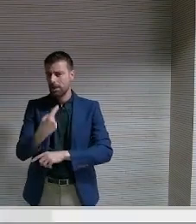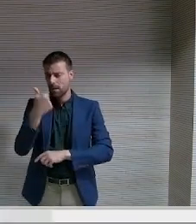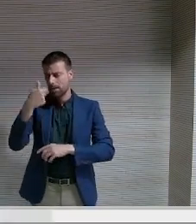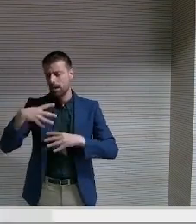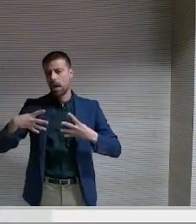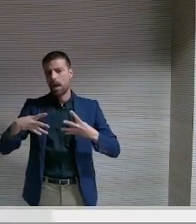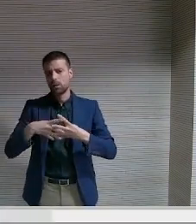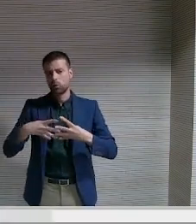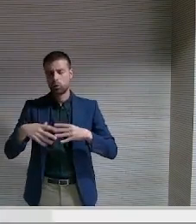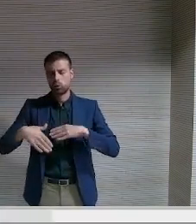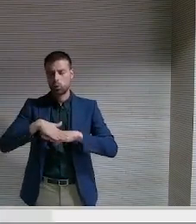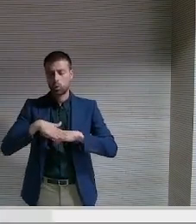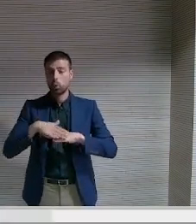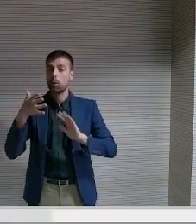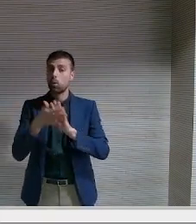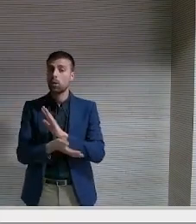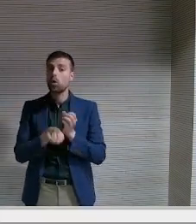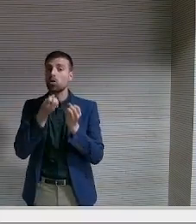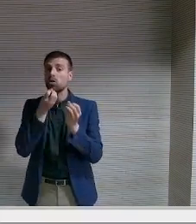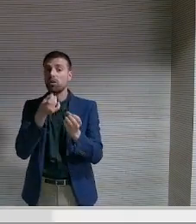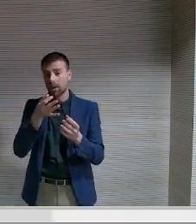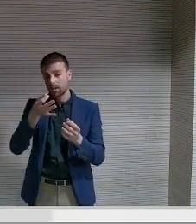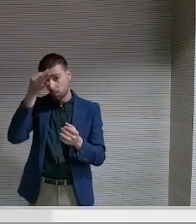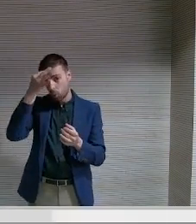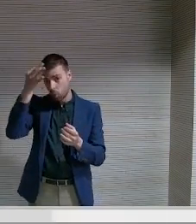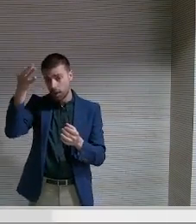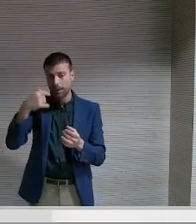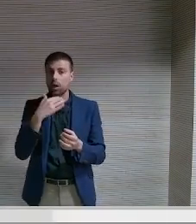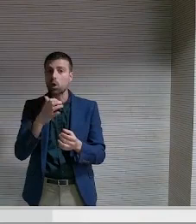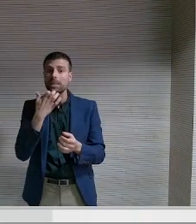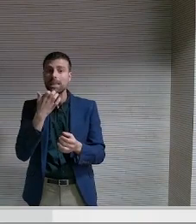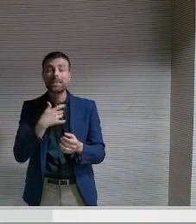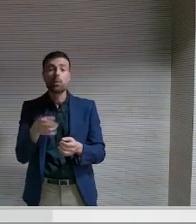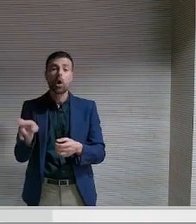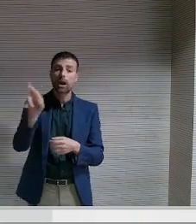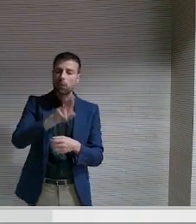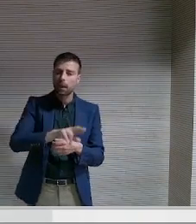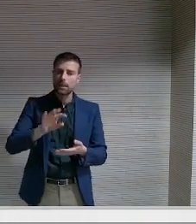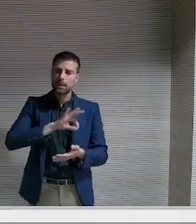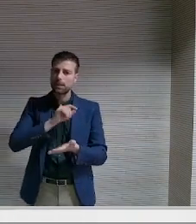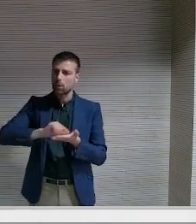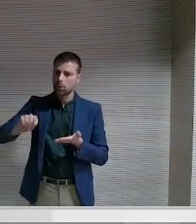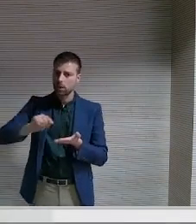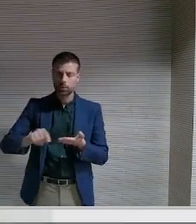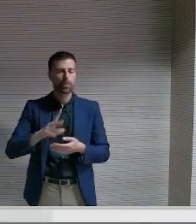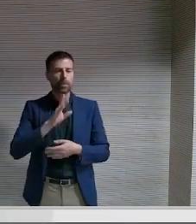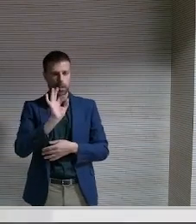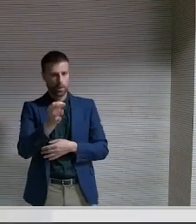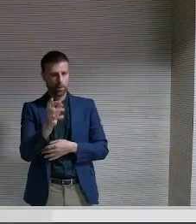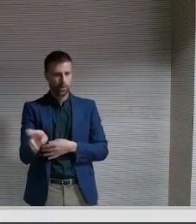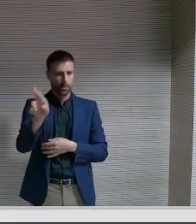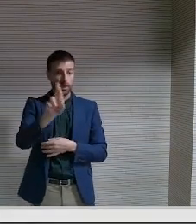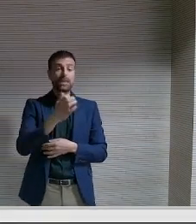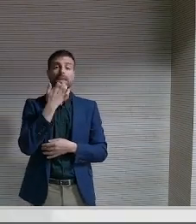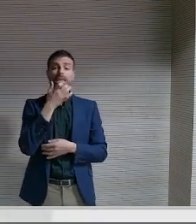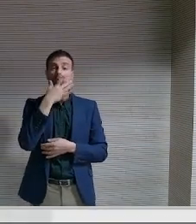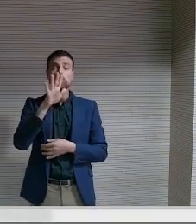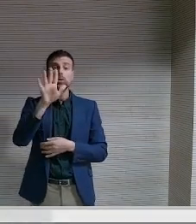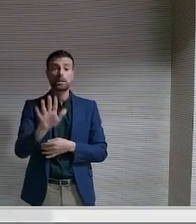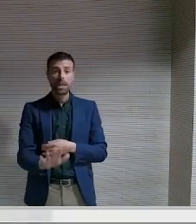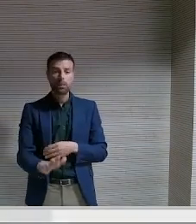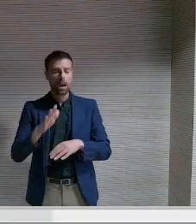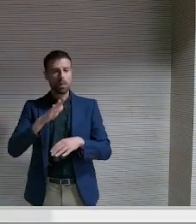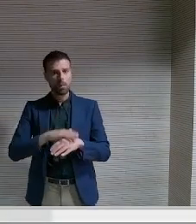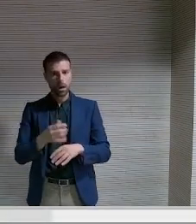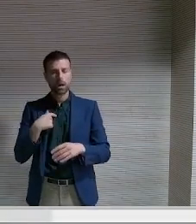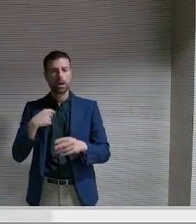cas, pel que fa a les xifres concretes, no sé si les vols repassar, secretari. O... Sí, si us sembla, per no fer